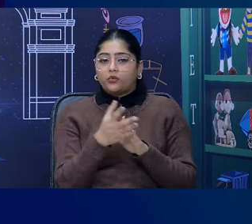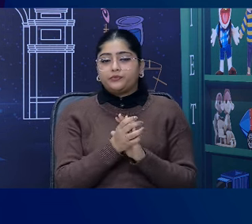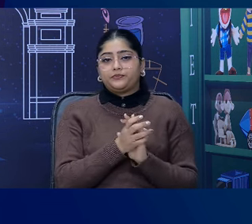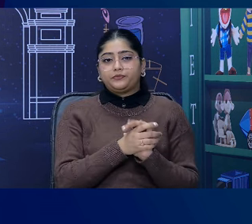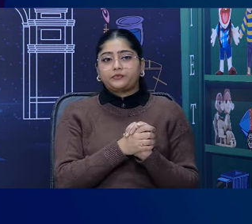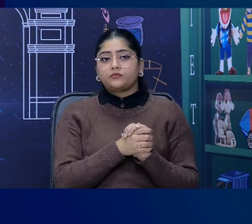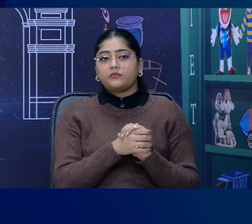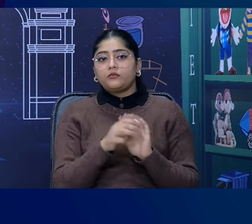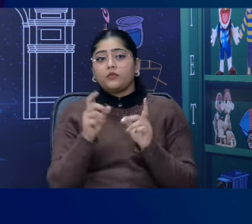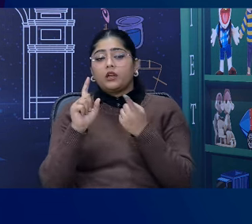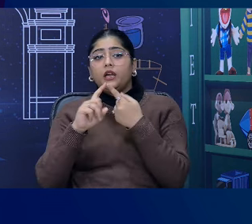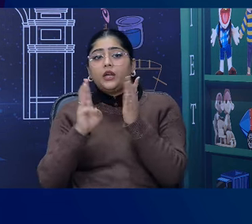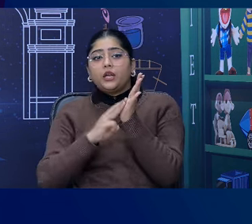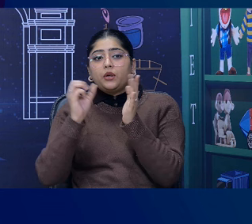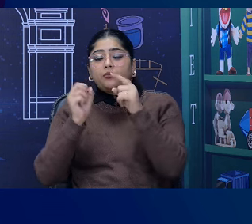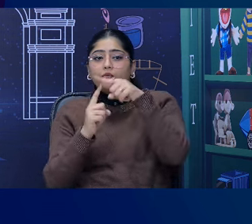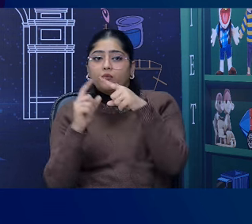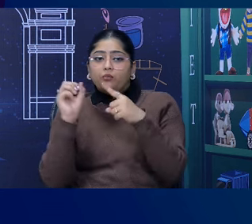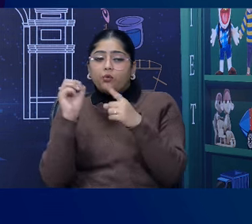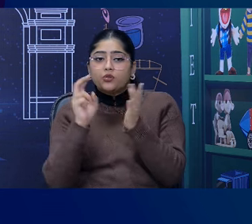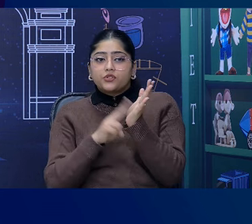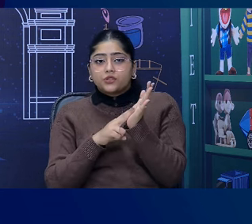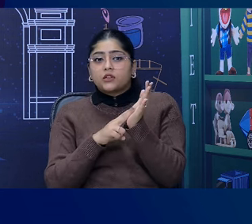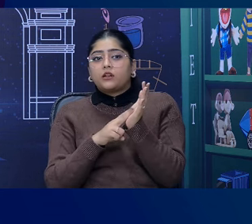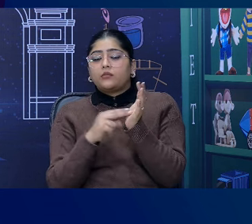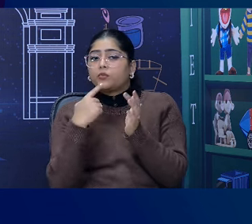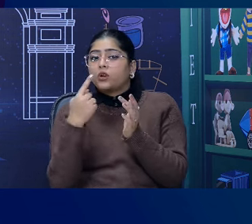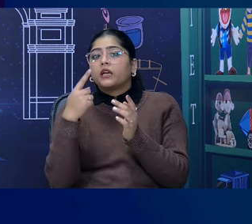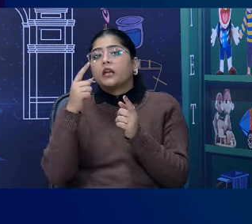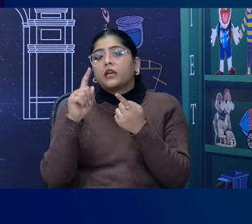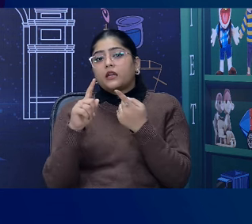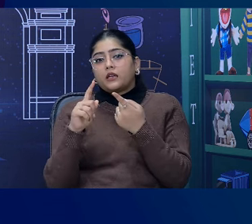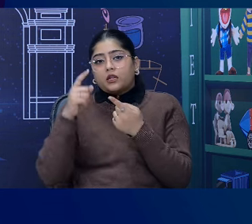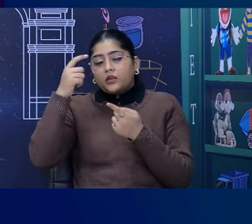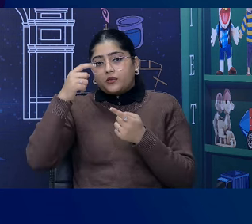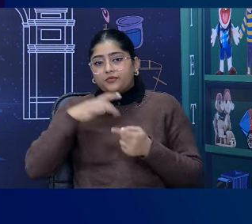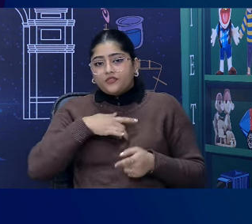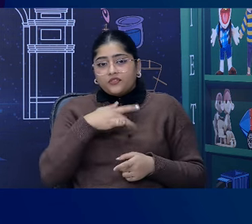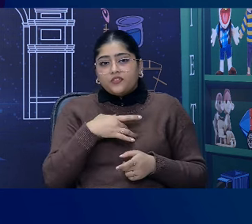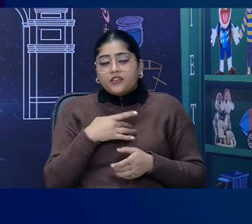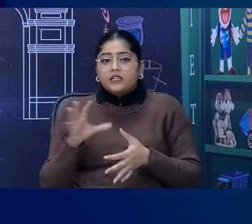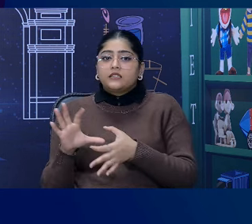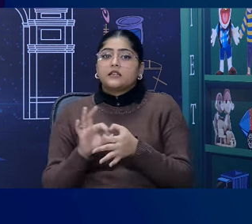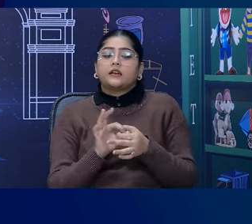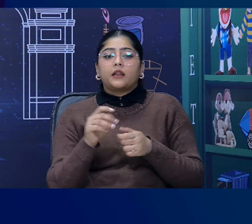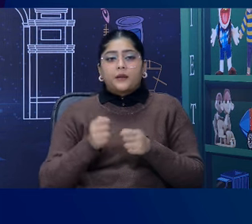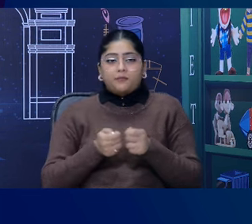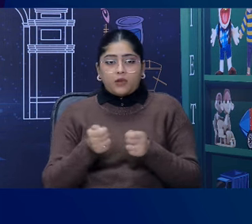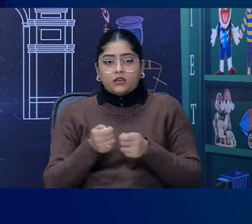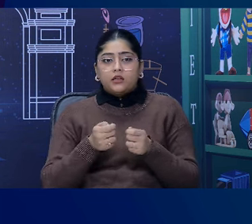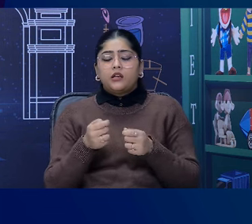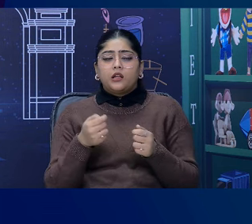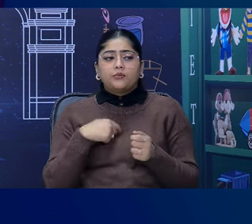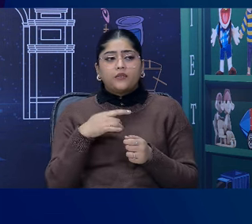जाए इमोशन ओरिएंटेड कहता है कि हम उसको इमोशनली मैनेज करें कि अच्छा यह जो सिचुएशन है या स्ट्रेसफुल